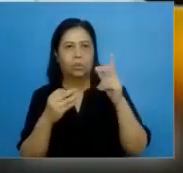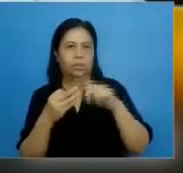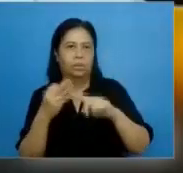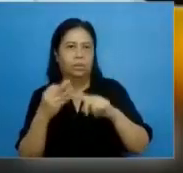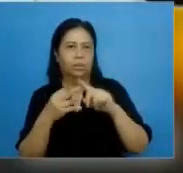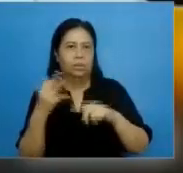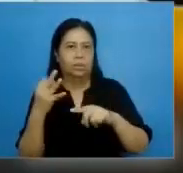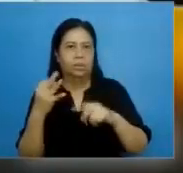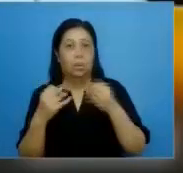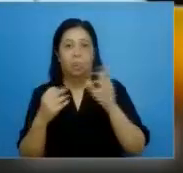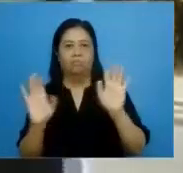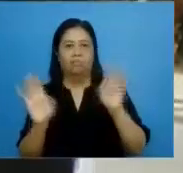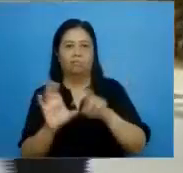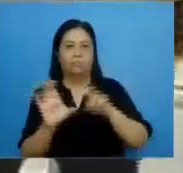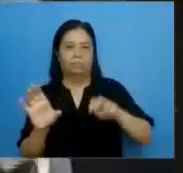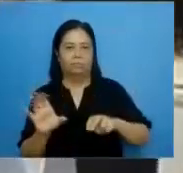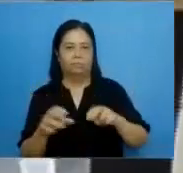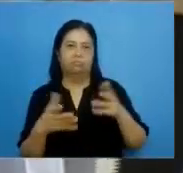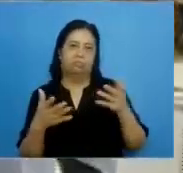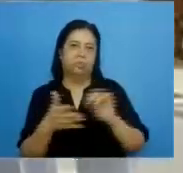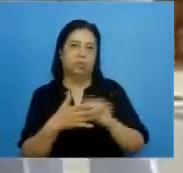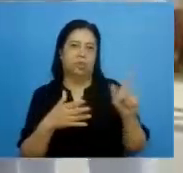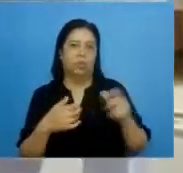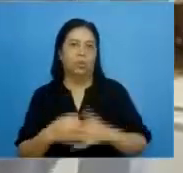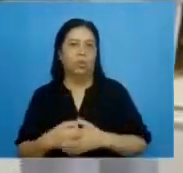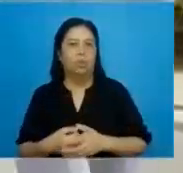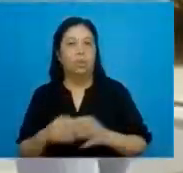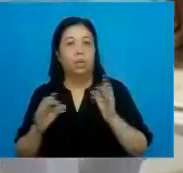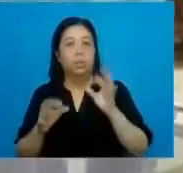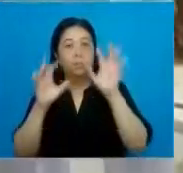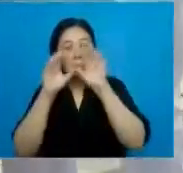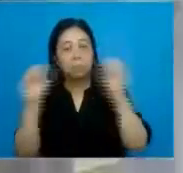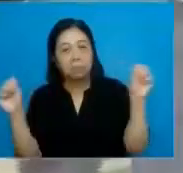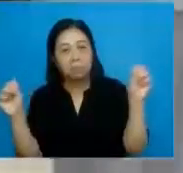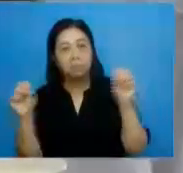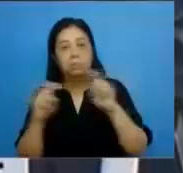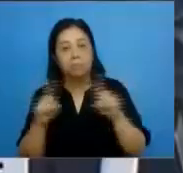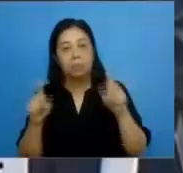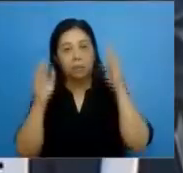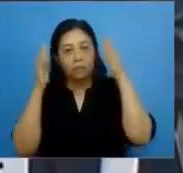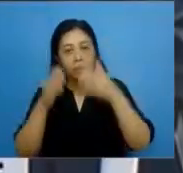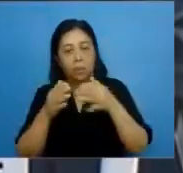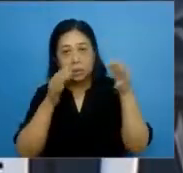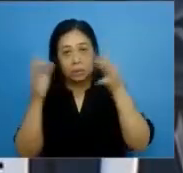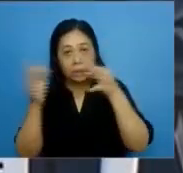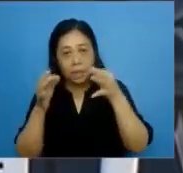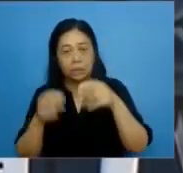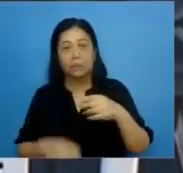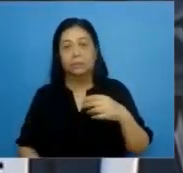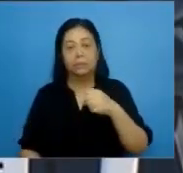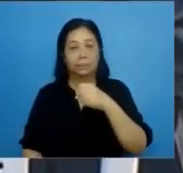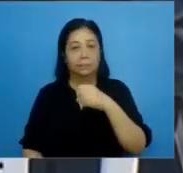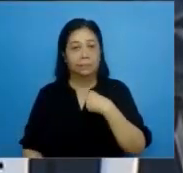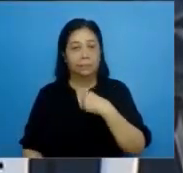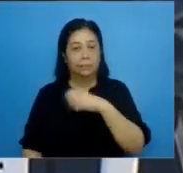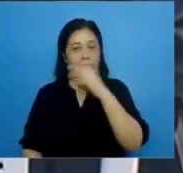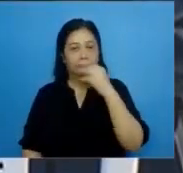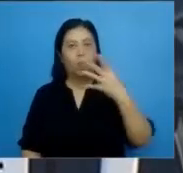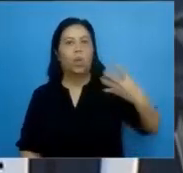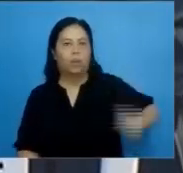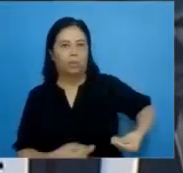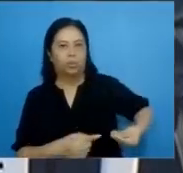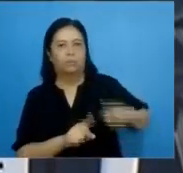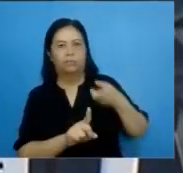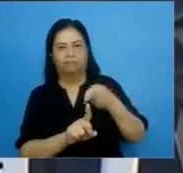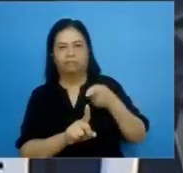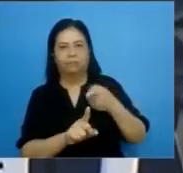tatakbo. Ganun lang yan. Kung si Pangulong Duterte nag-focus sa droga, si Pacman naman, corruption daw ang